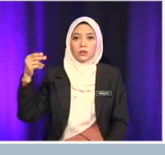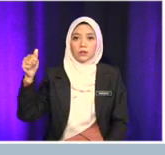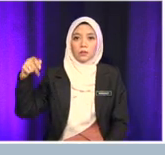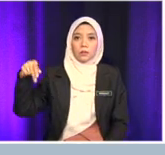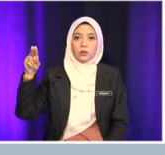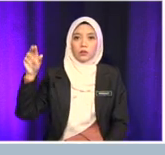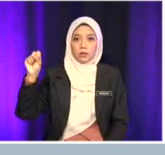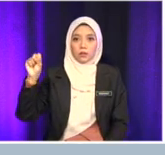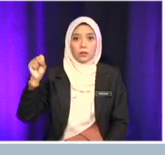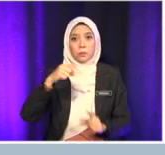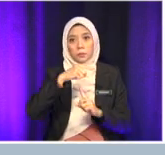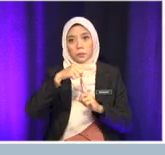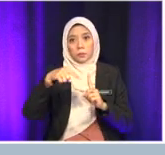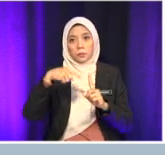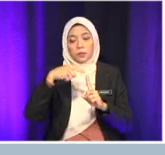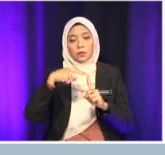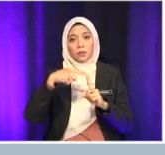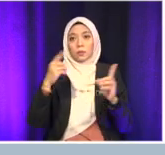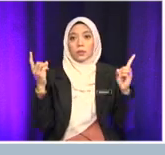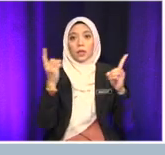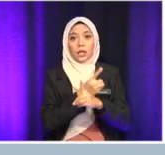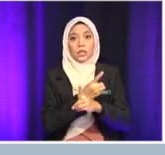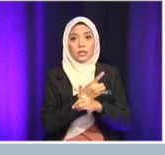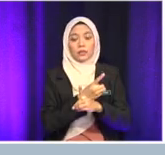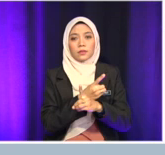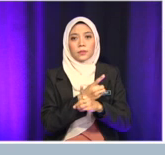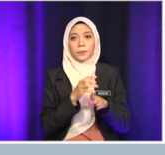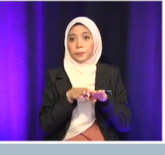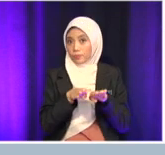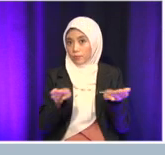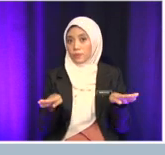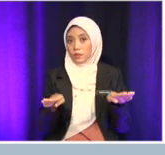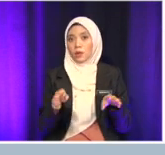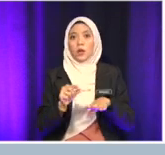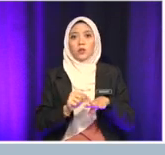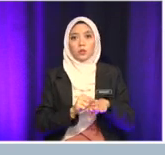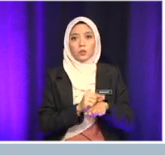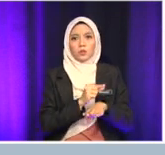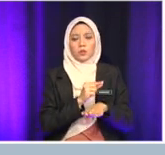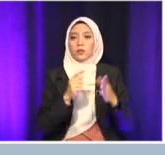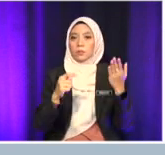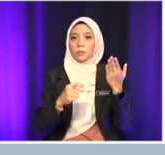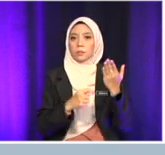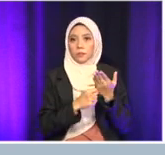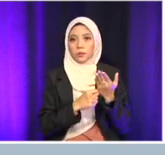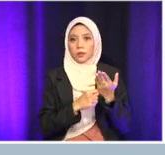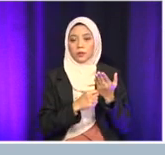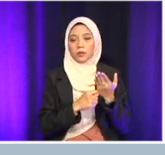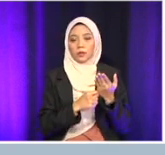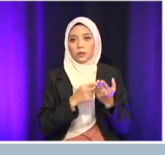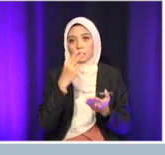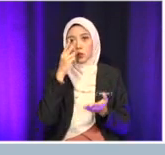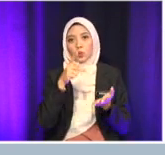sudah sama dan Kirana simbolnya adalah berbeza kita akan gunakan simbol tambah untuk menghapuskan